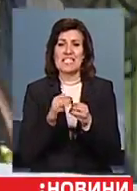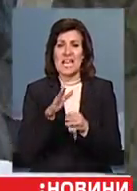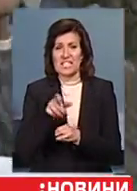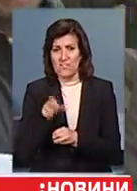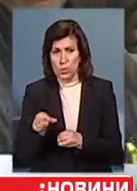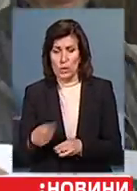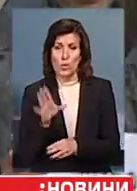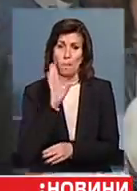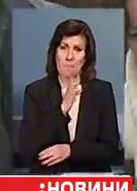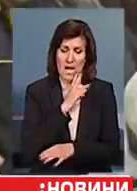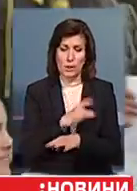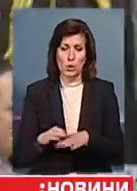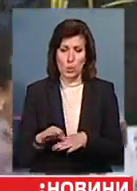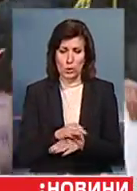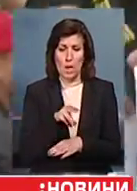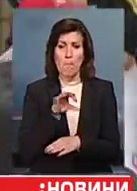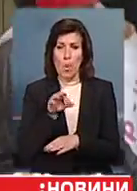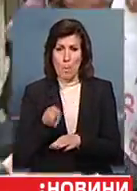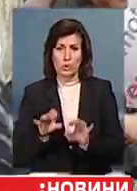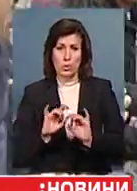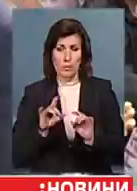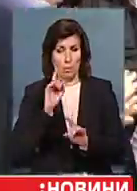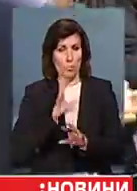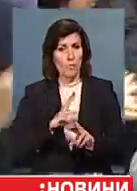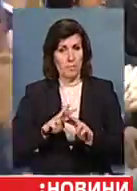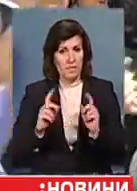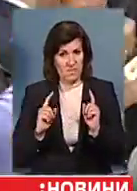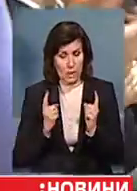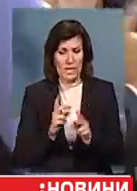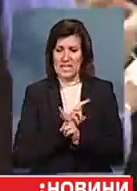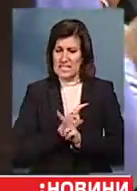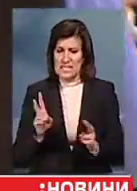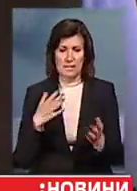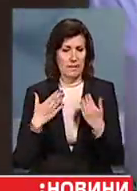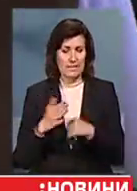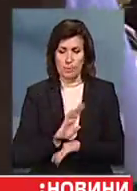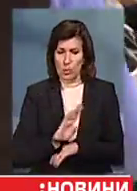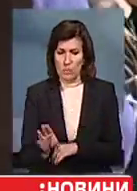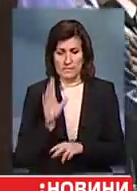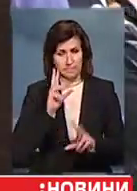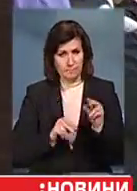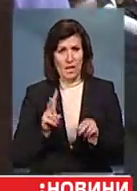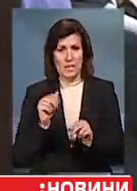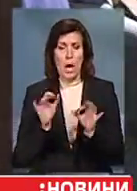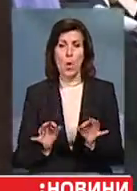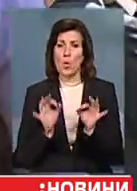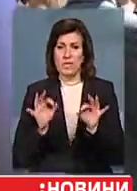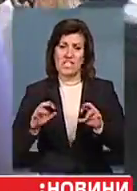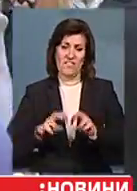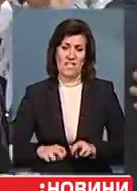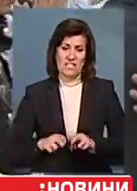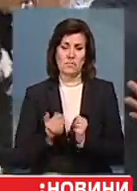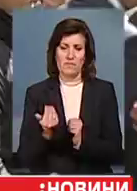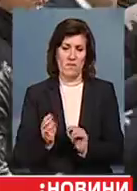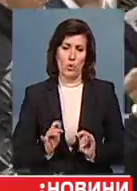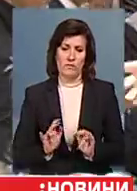його мати і дружина. Олексій Момот розповів, доки був під вартою, ні з ким не спілкувався і сподівається на об'єктивне слідство у